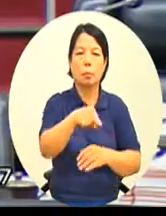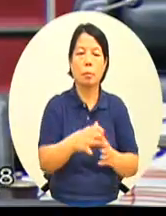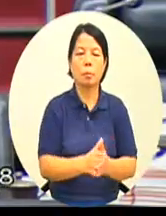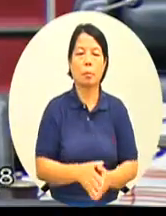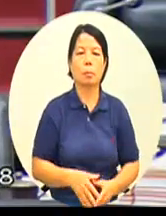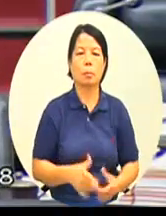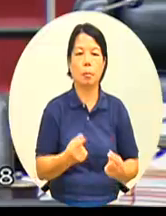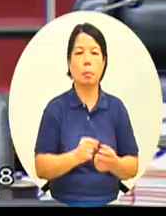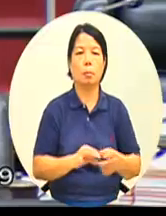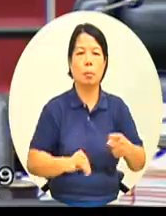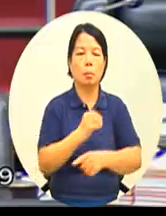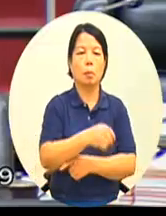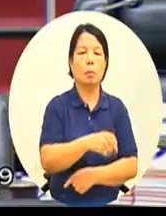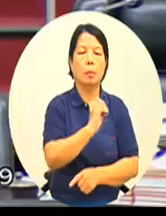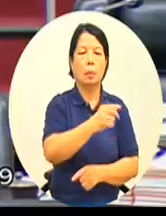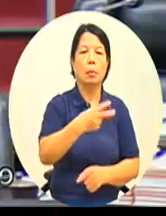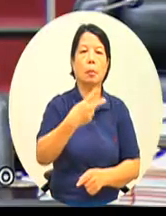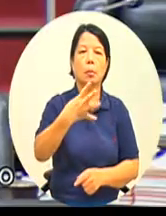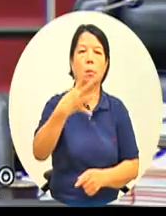就0.24%。